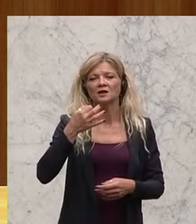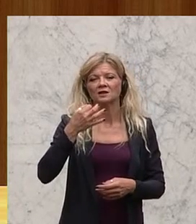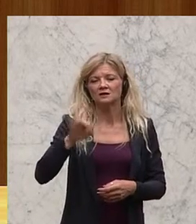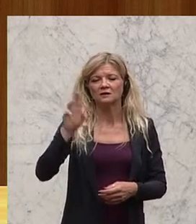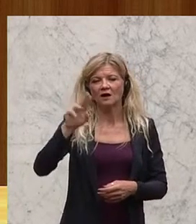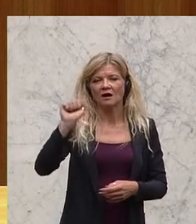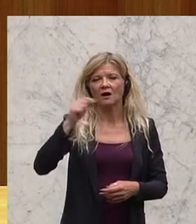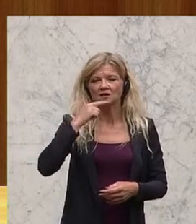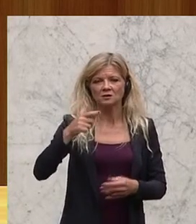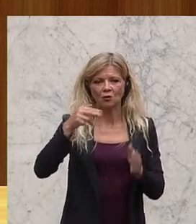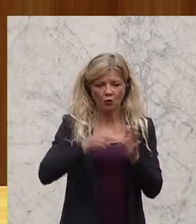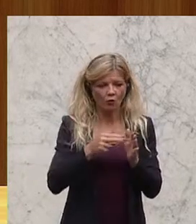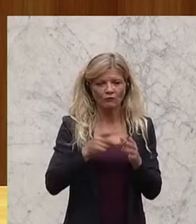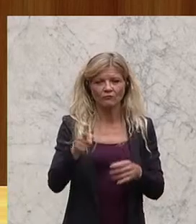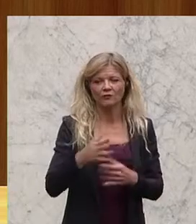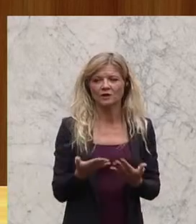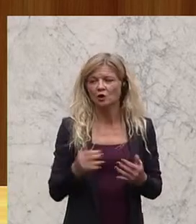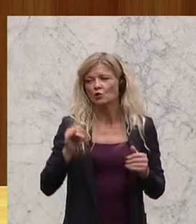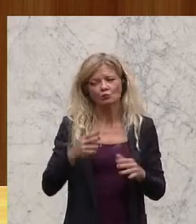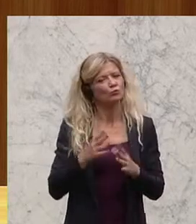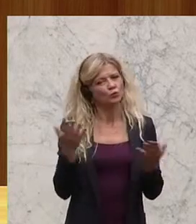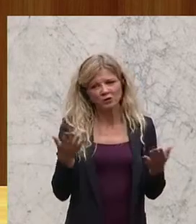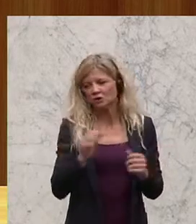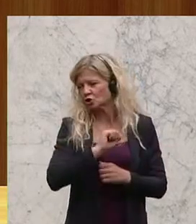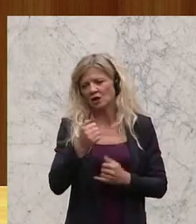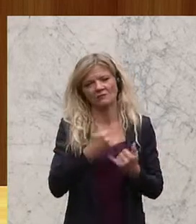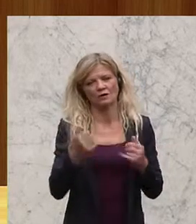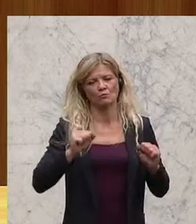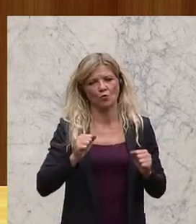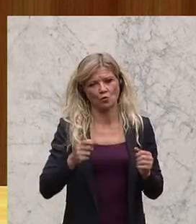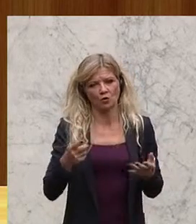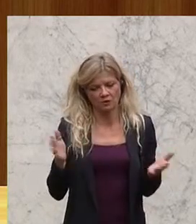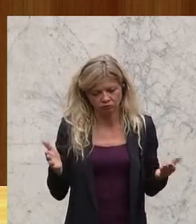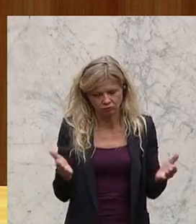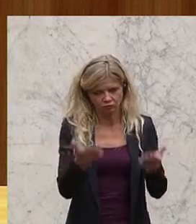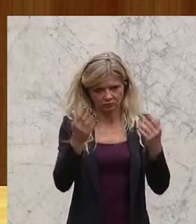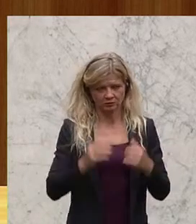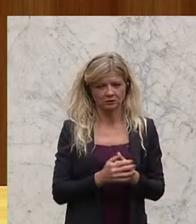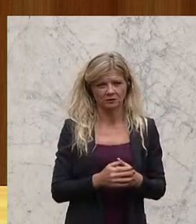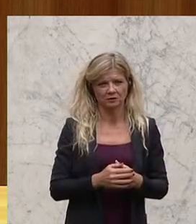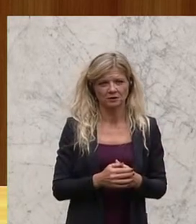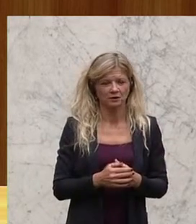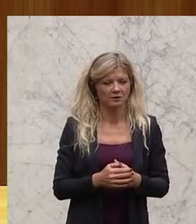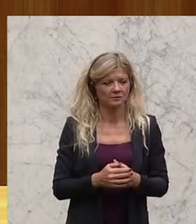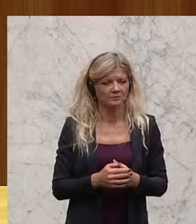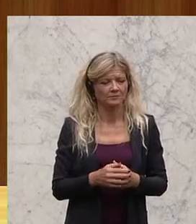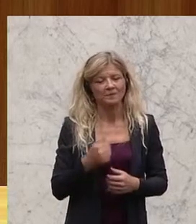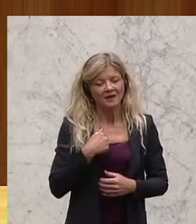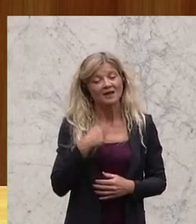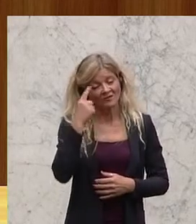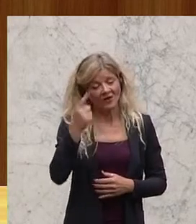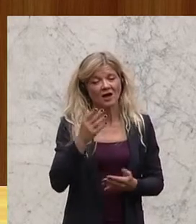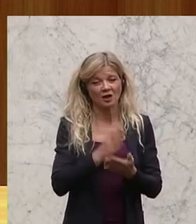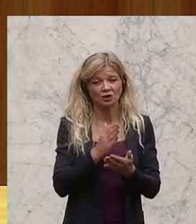machbaren Möglichkeiten forciert und beschleunigt werden müssen. Ich weiß aber auch durch meine jahrelange Erfahrung, dass gerade